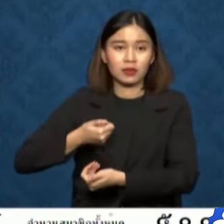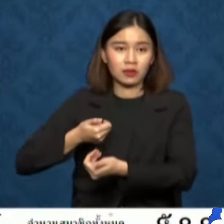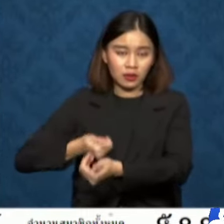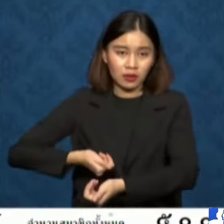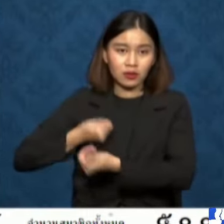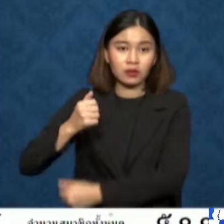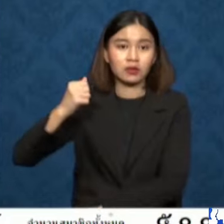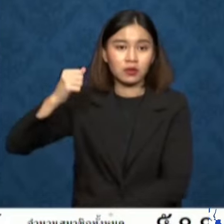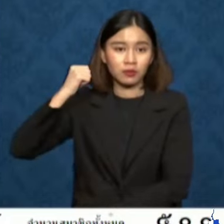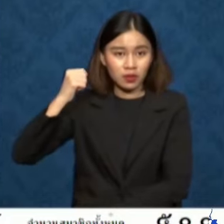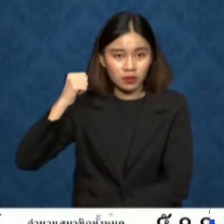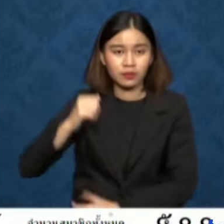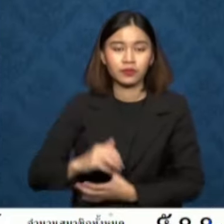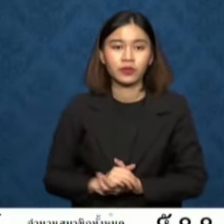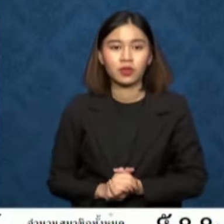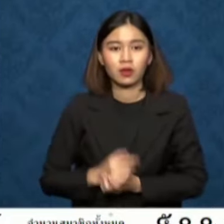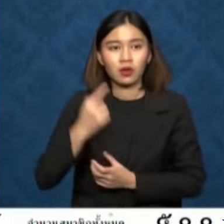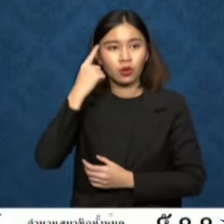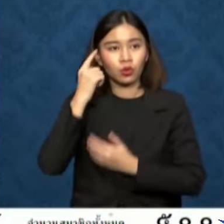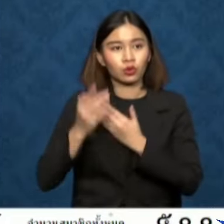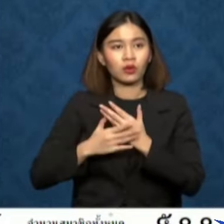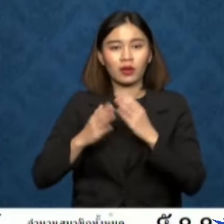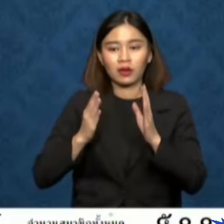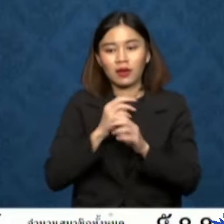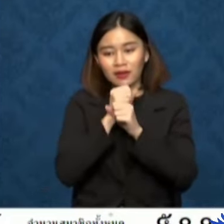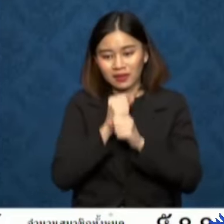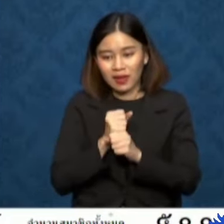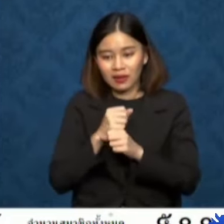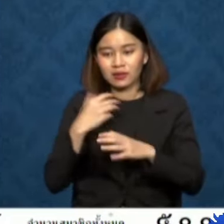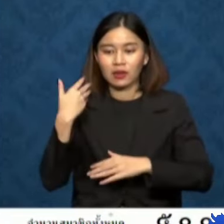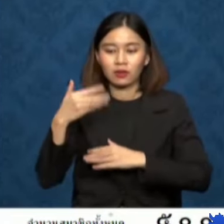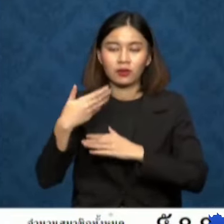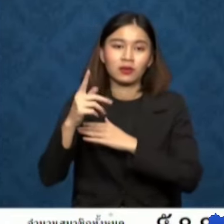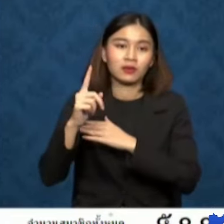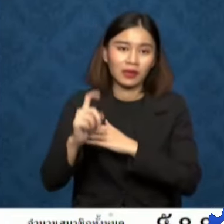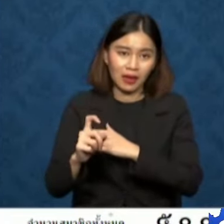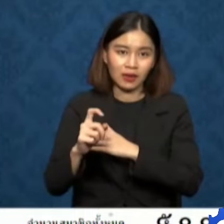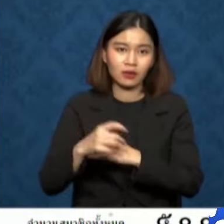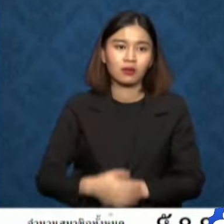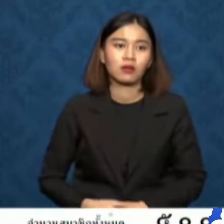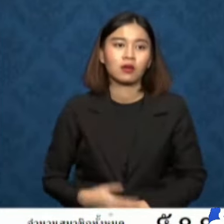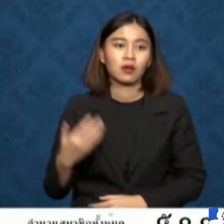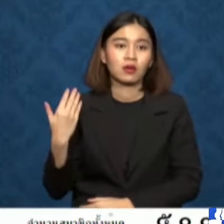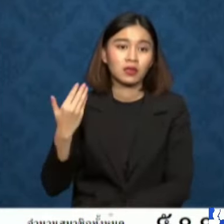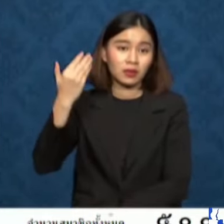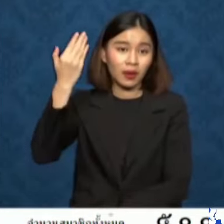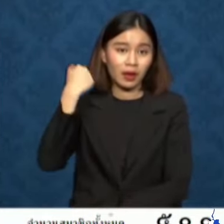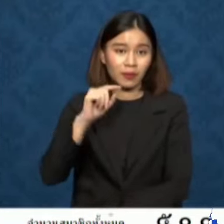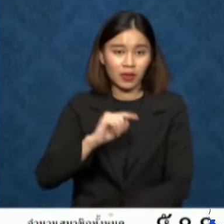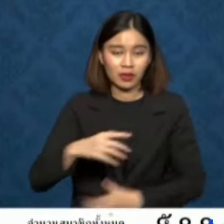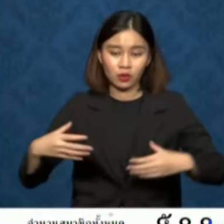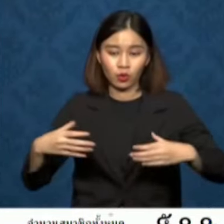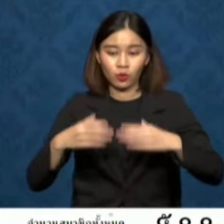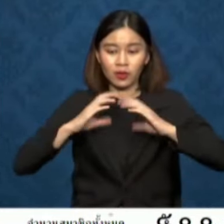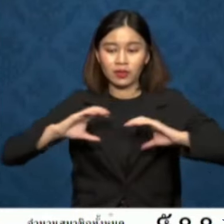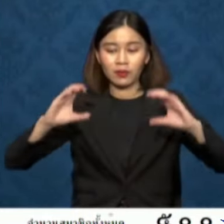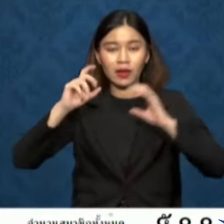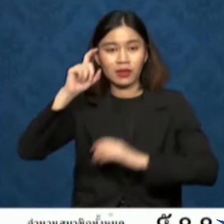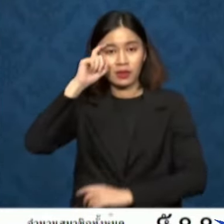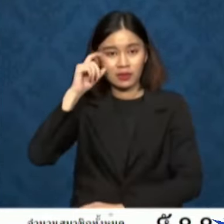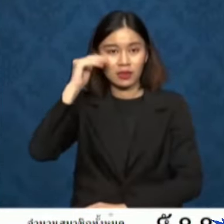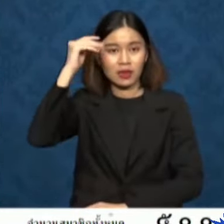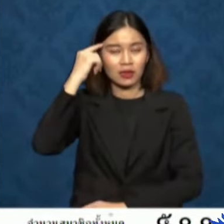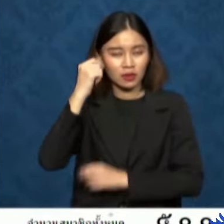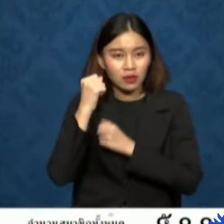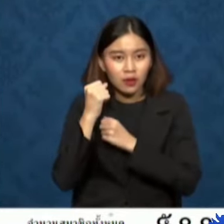เกษตรกรรมแบบดั้งเดิมรู้ตัวอีกทีก็แก่แล้วก็ตายจากไปที่ผ่านมาครับรัฐบาลของนายเศรษฐานะครับก็